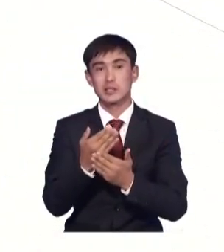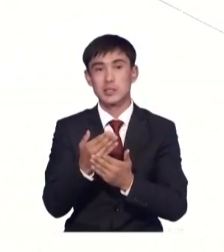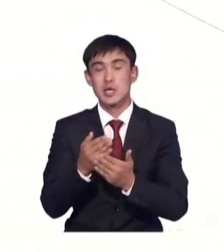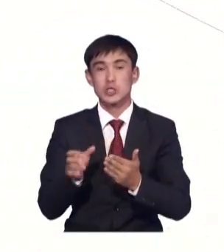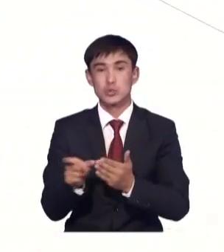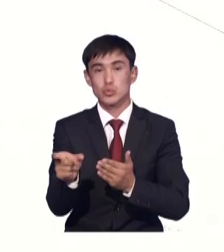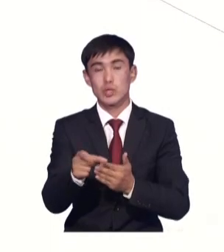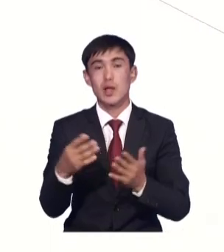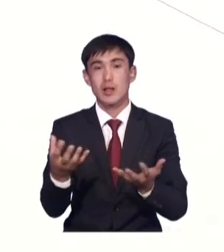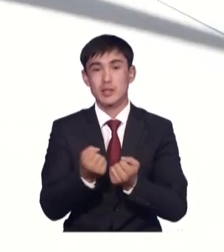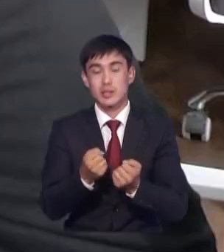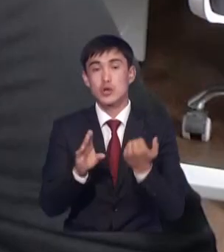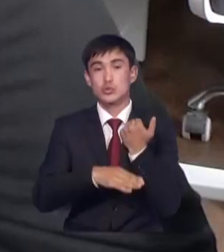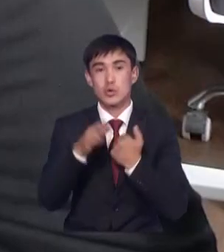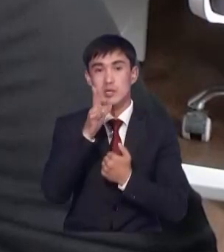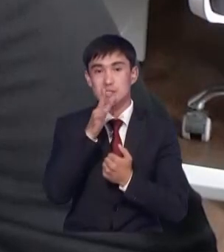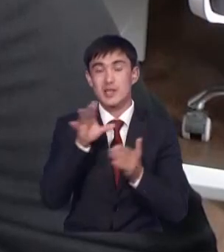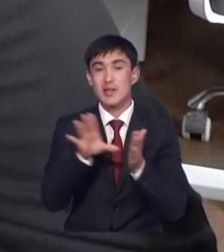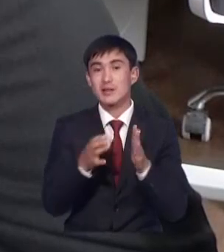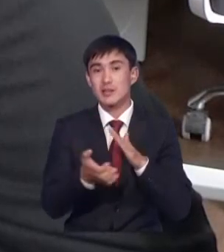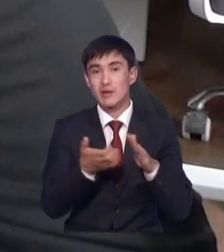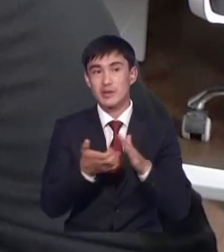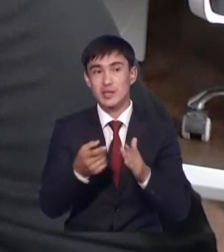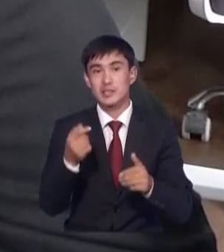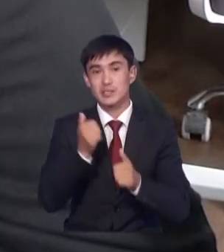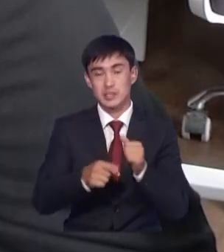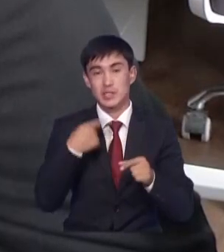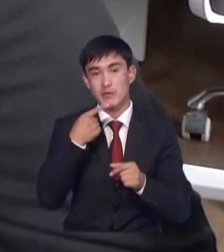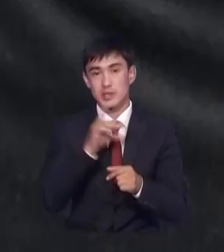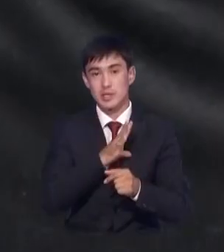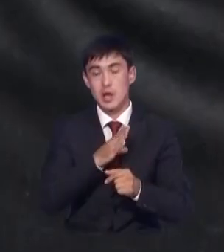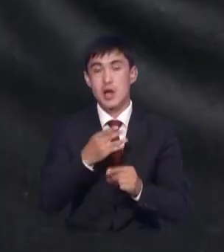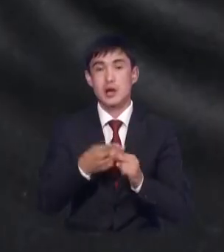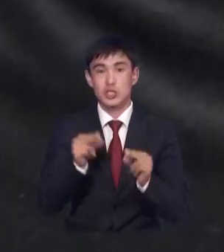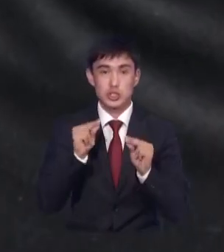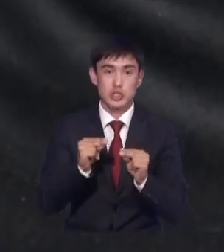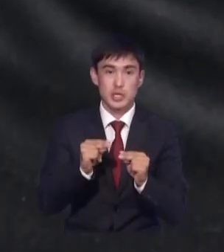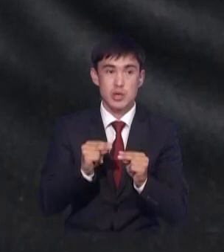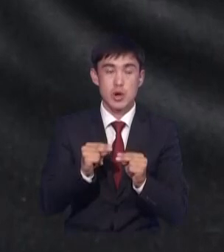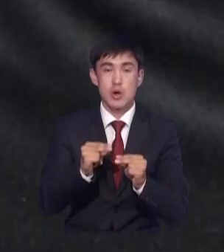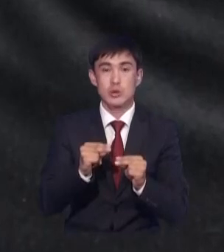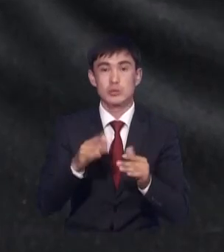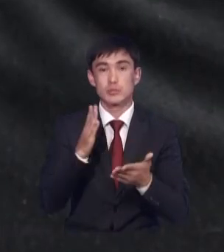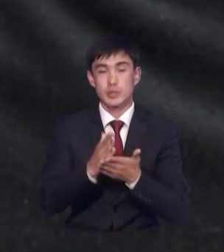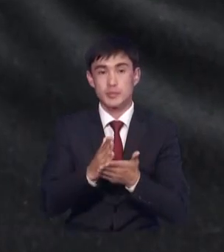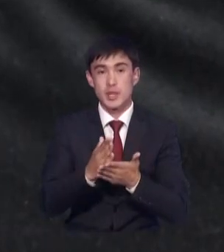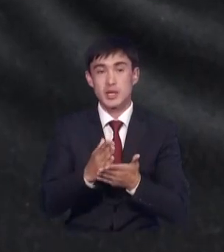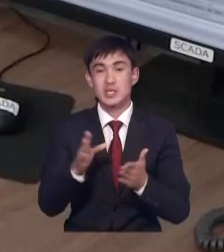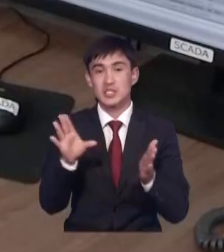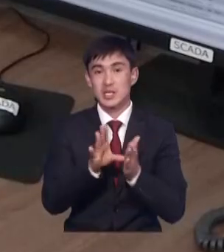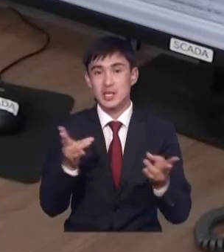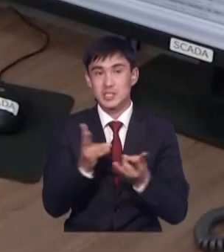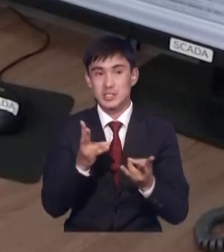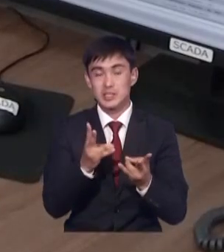қалғаны судан алынады. Соңғы кезде энергия тапшылығы туралы жиі айтыла бастады. Әрі шынайы өмірден көрініс тапты. Жарыққа қажеттілік